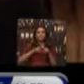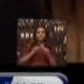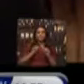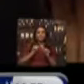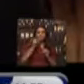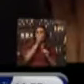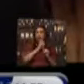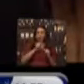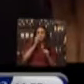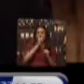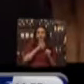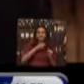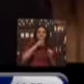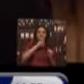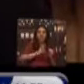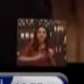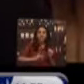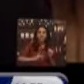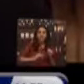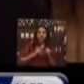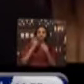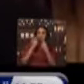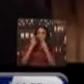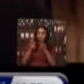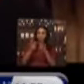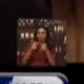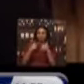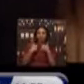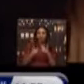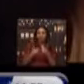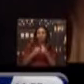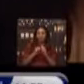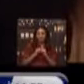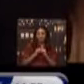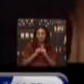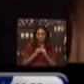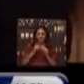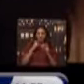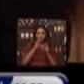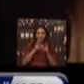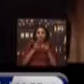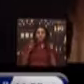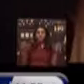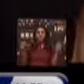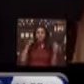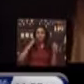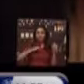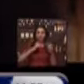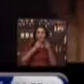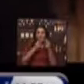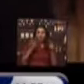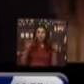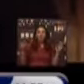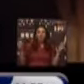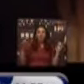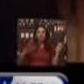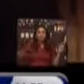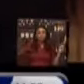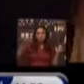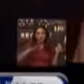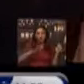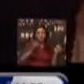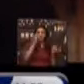شخصيته، شعبي جدا جدا جدا، ويروح مغني بالفرنساوي مره واحده. يعني كنت بحس